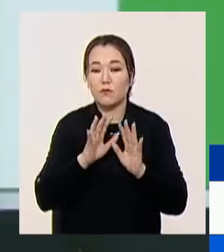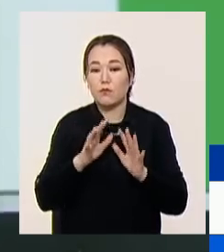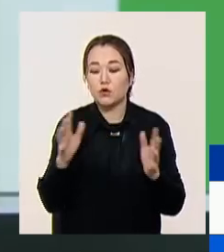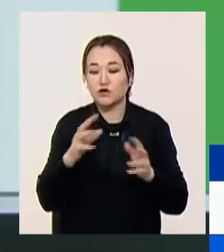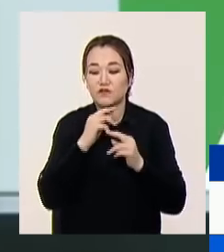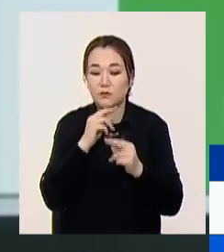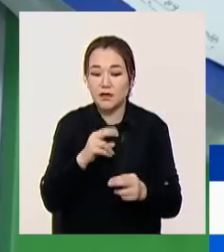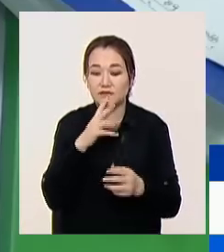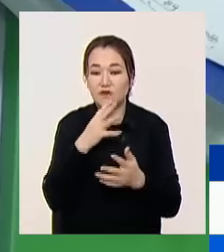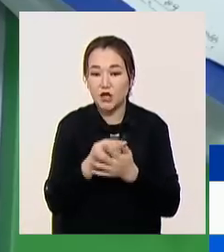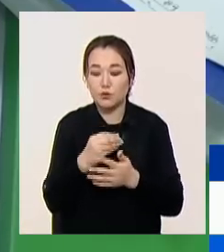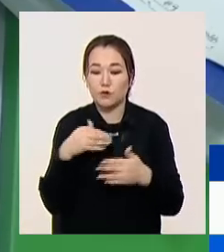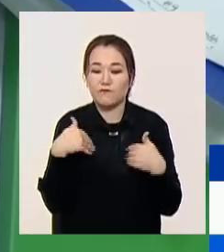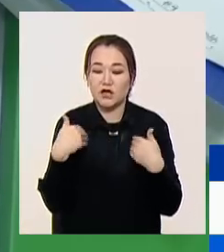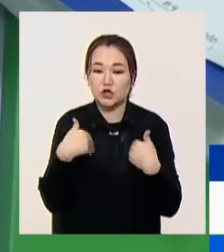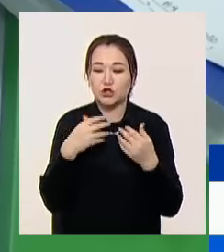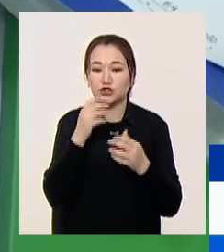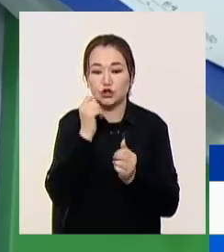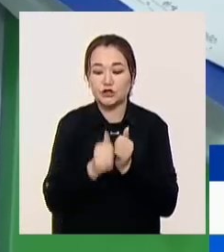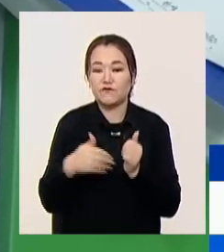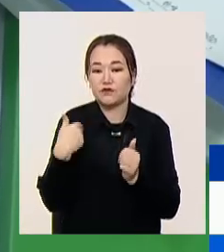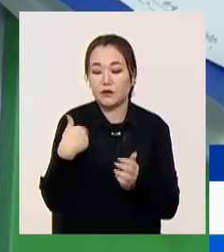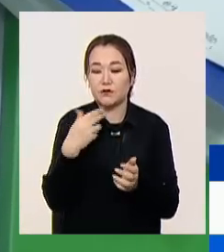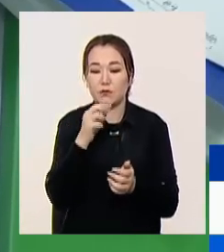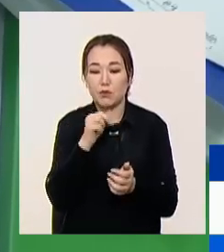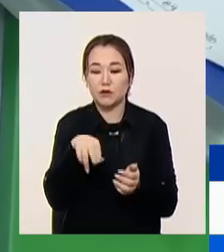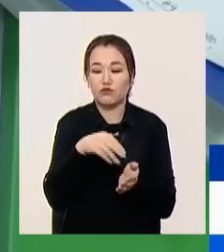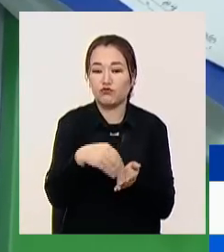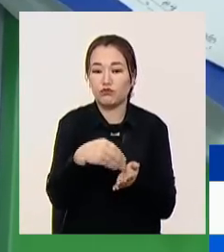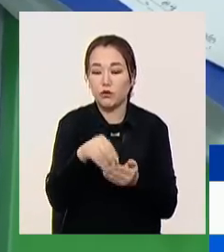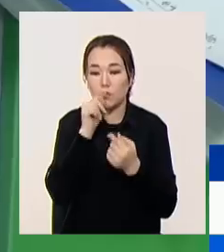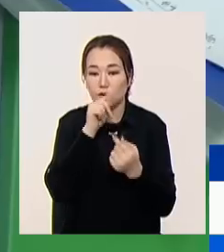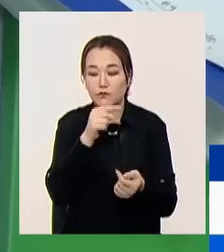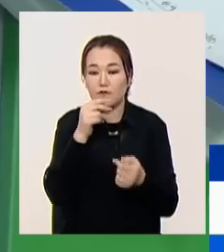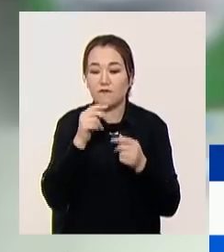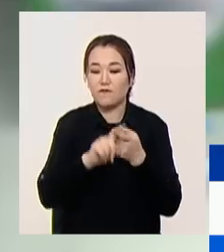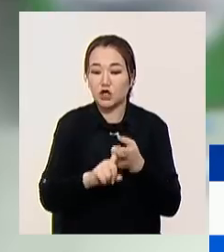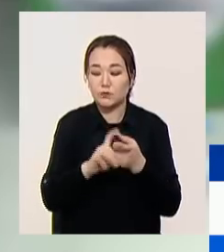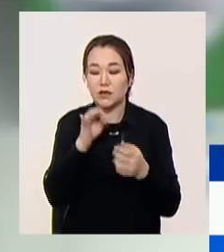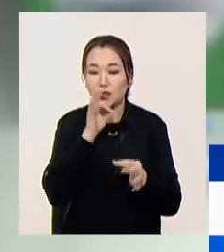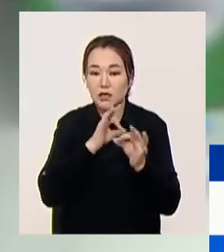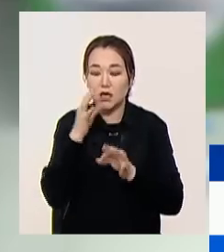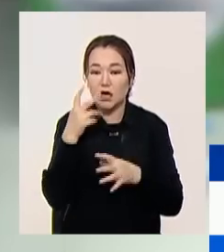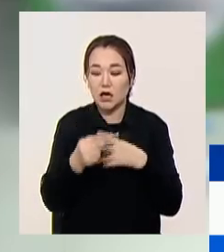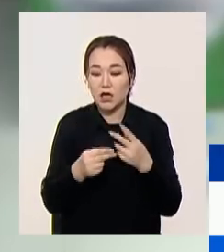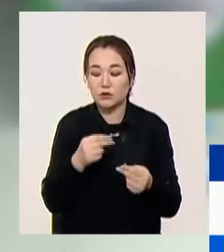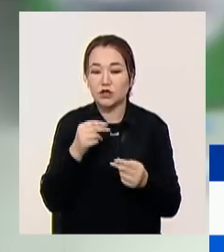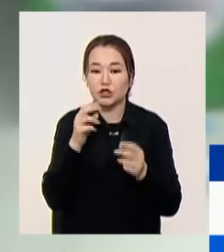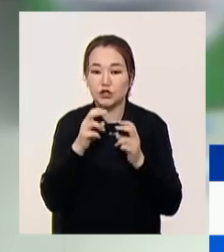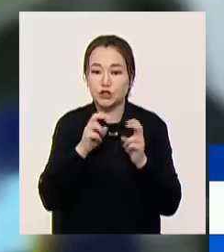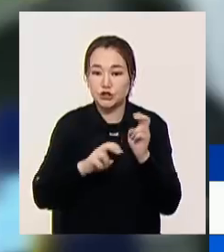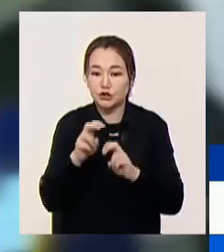начали уделять своему иммунитету. Чаще берут витамины и БАДы. А противовирусным, антибиотикам и другим препаратам ищут